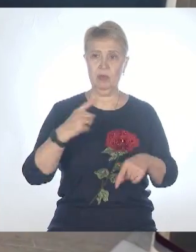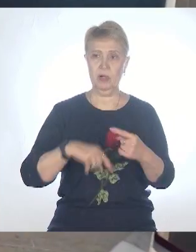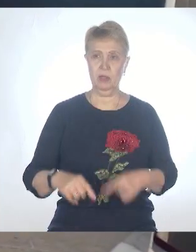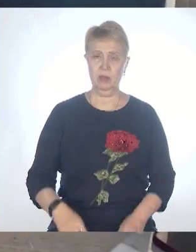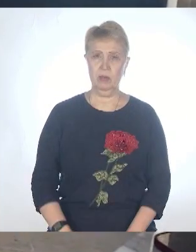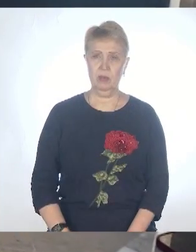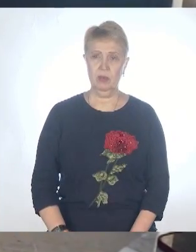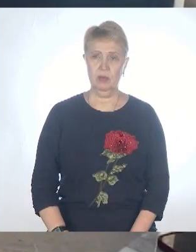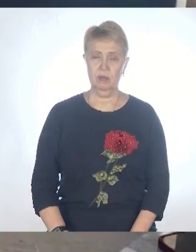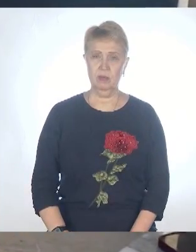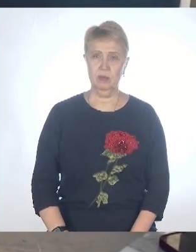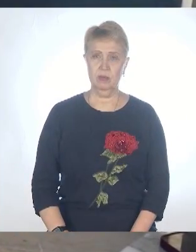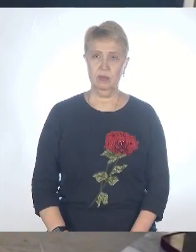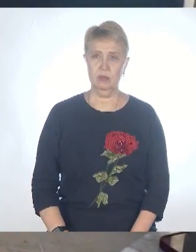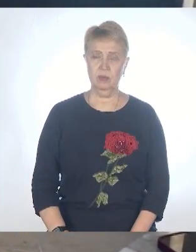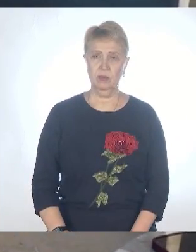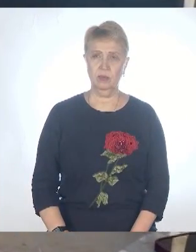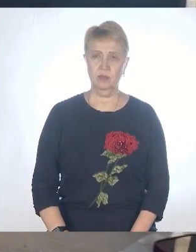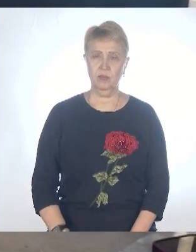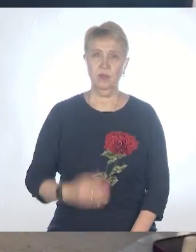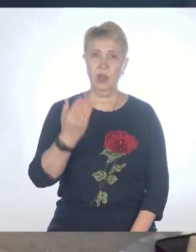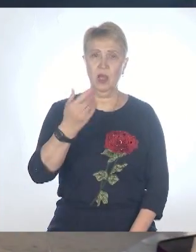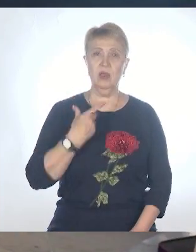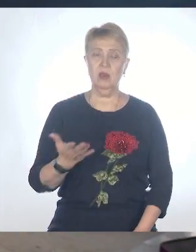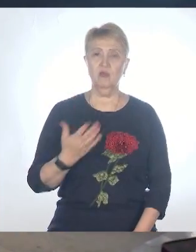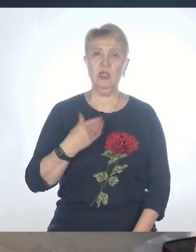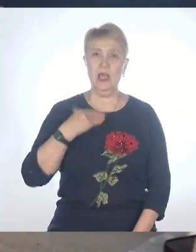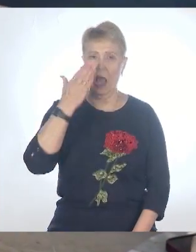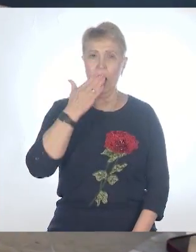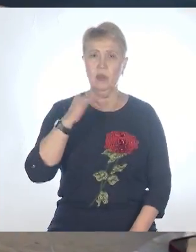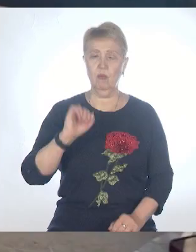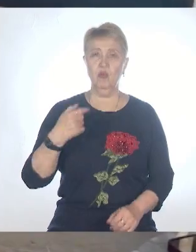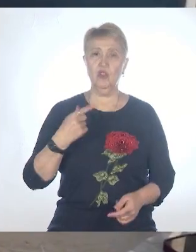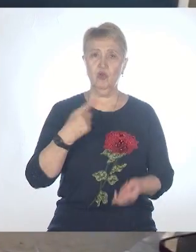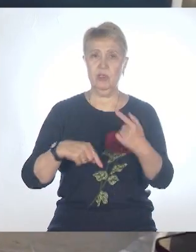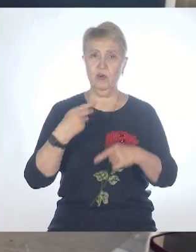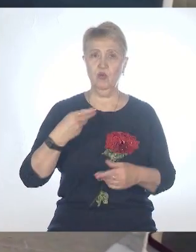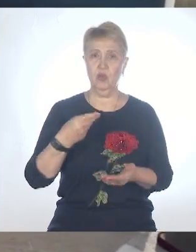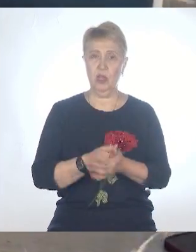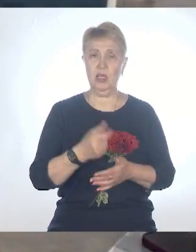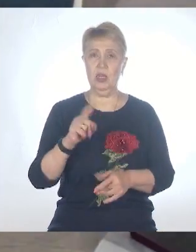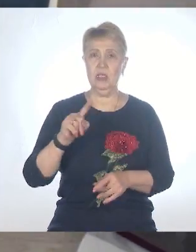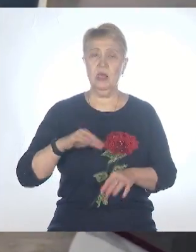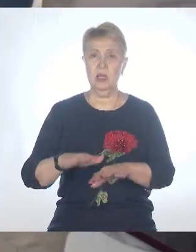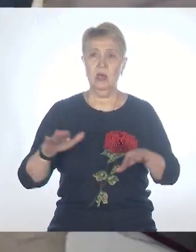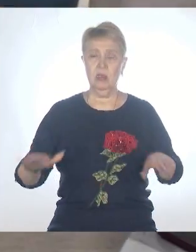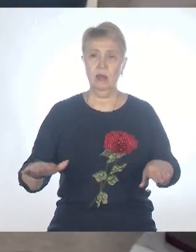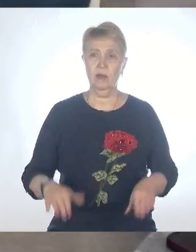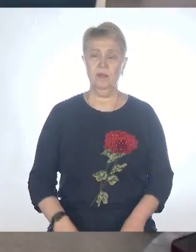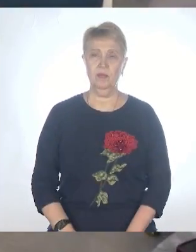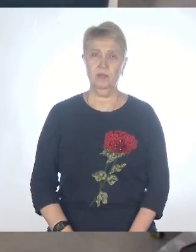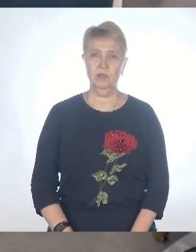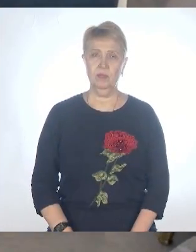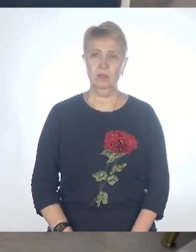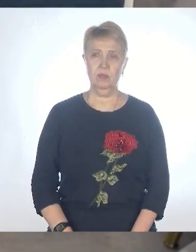сезоны, да, действуют детские? Они как раз на лето. А-а-а. То есть вот у нас по прошлому году получали кэшбэк дети за свои